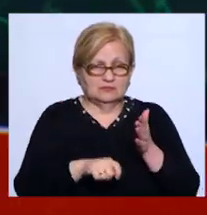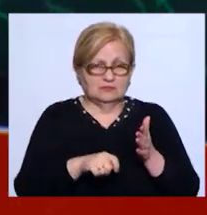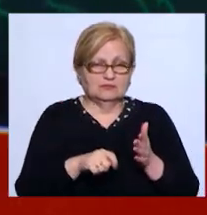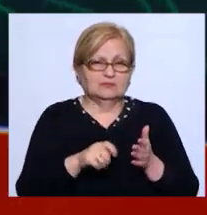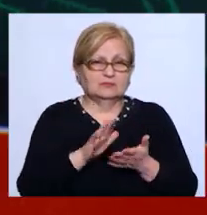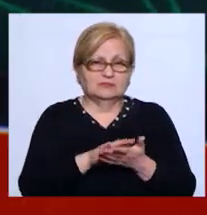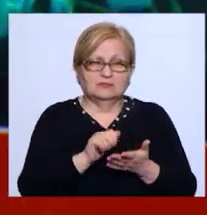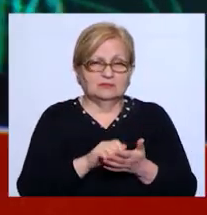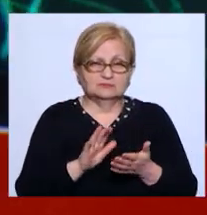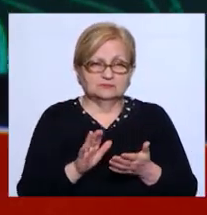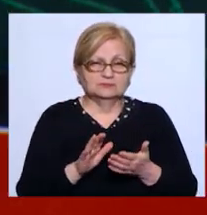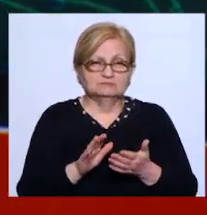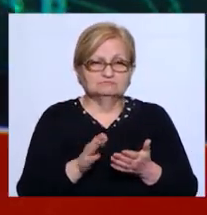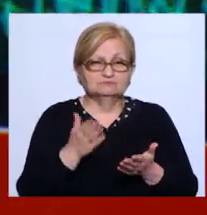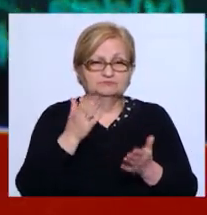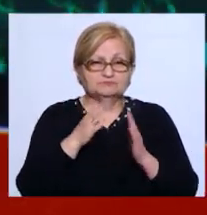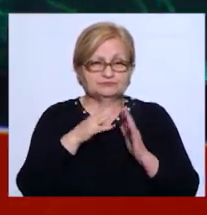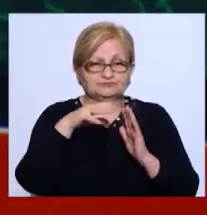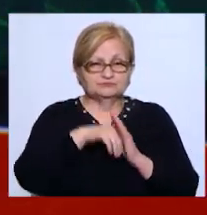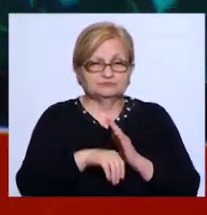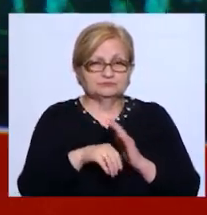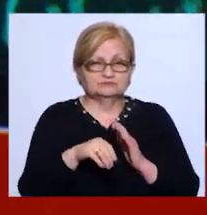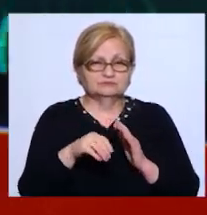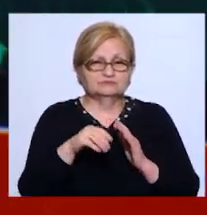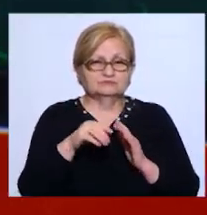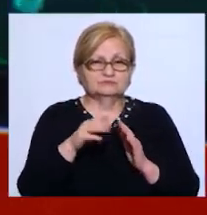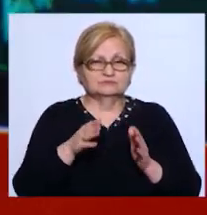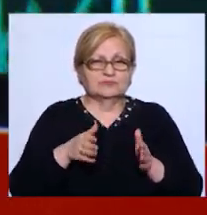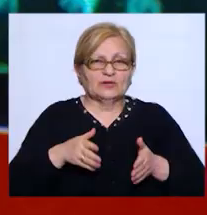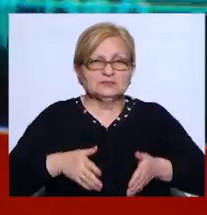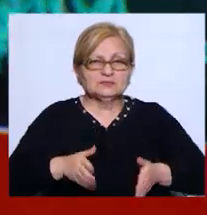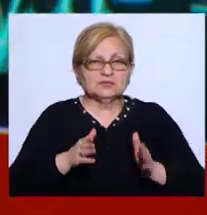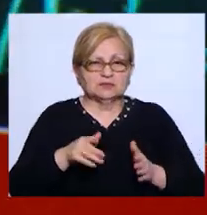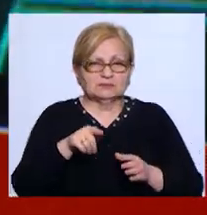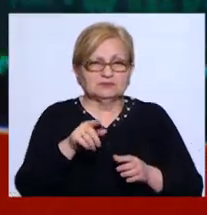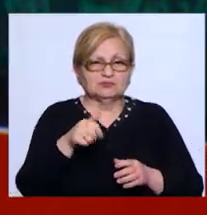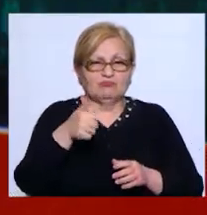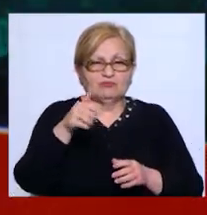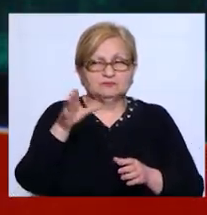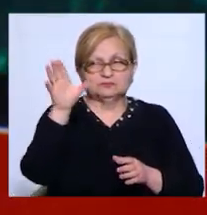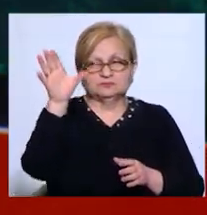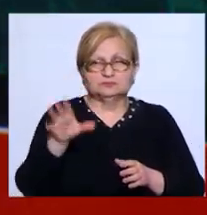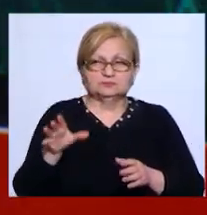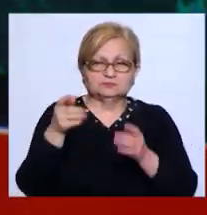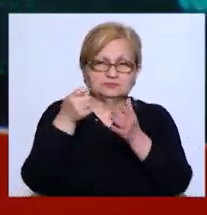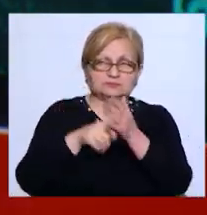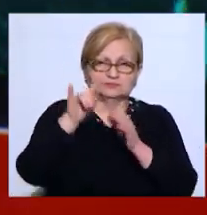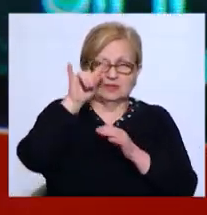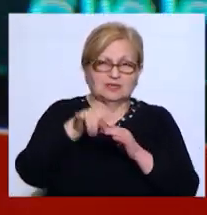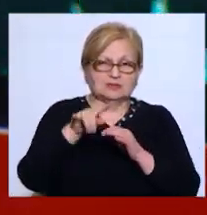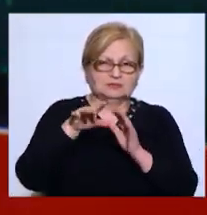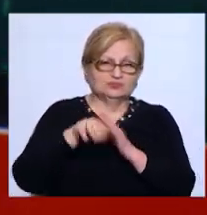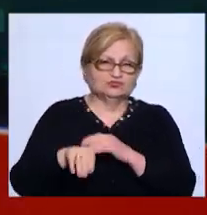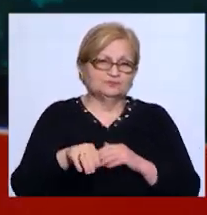არ დაზიანდეს, ან თუ კორპუსში ვცხოვრობთ, სადარბაზოში იქნება პირველ სართულზე, იქაც ესე დაცულ მდგომარეობაში.